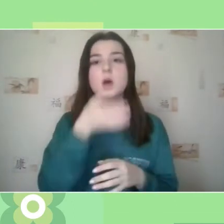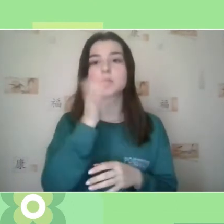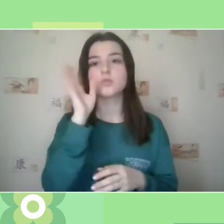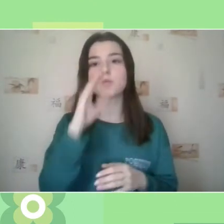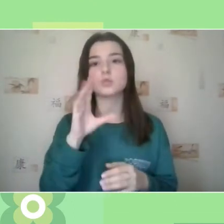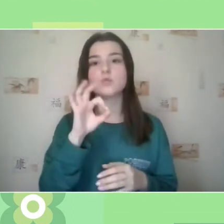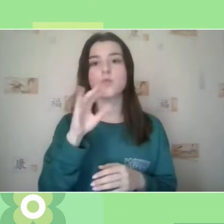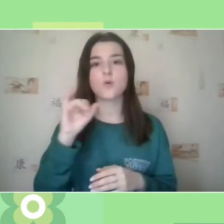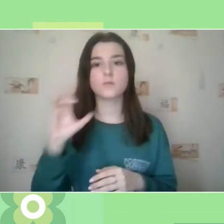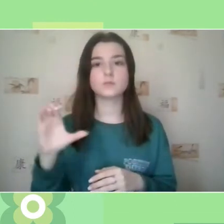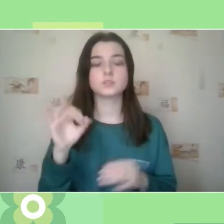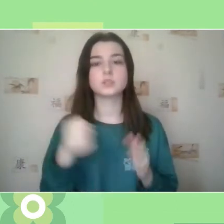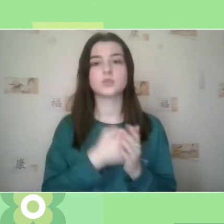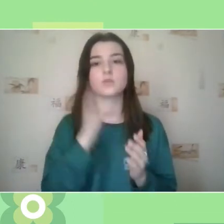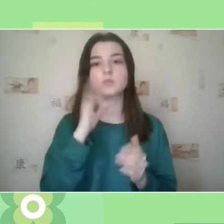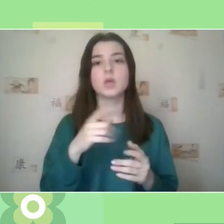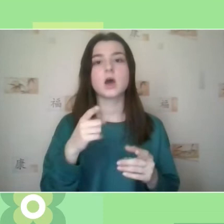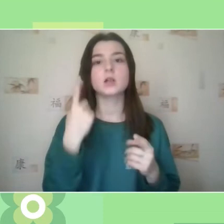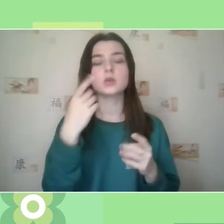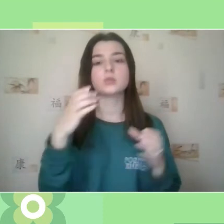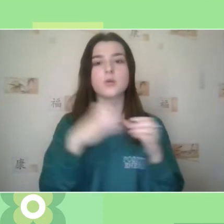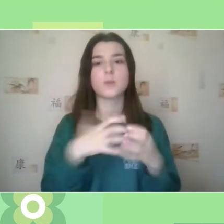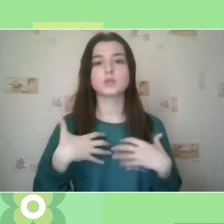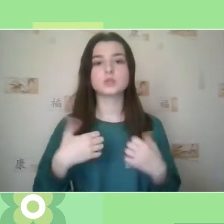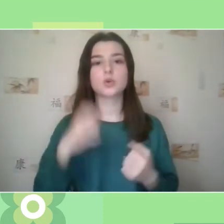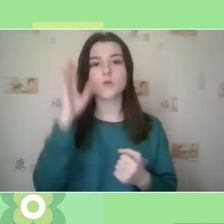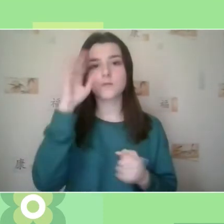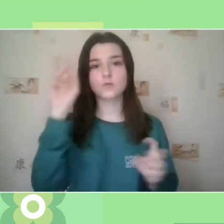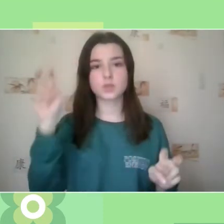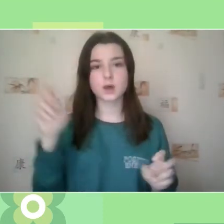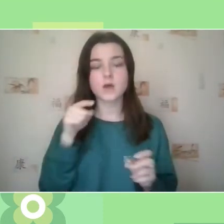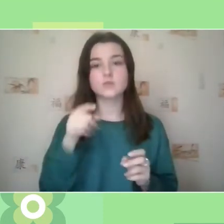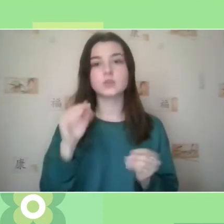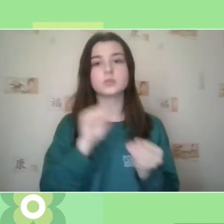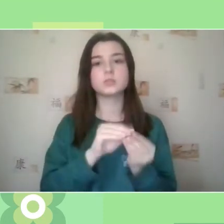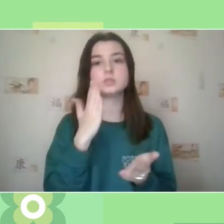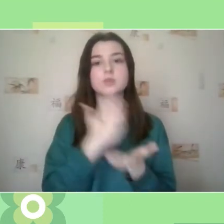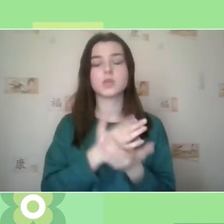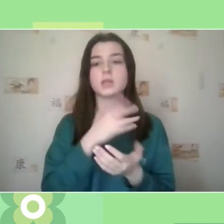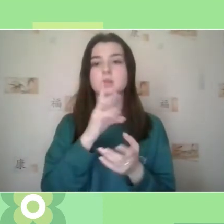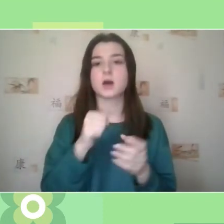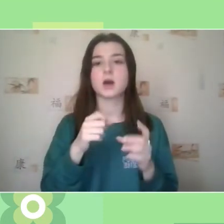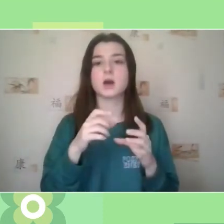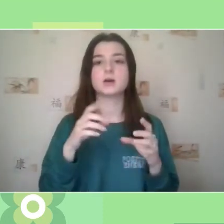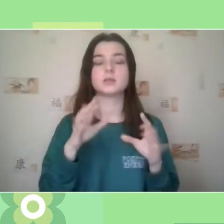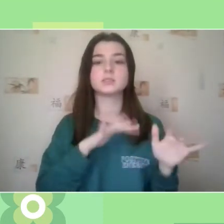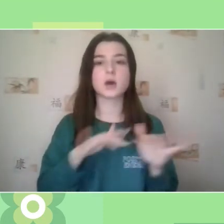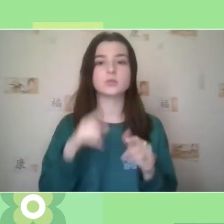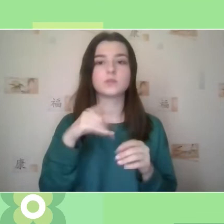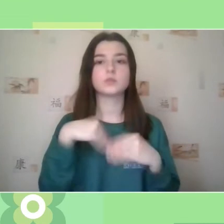Але тільки одна компанія, Здорова вода, вони постійно присутні на всіх заходах. Вони дають безплатну воду